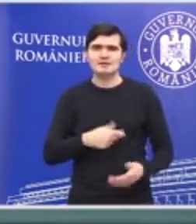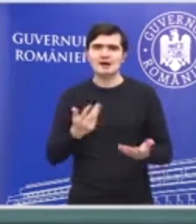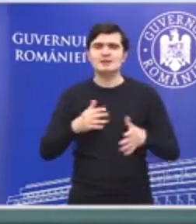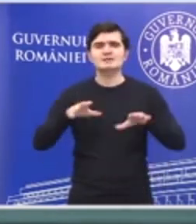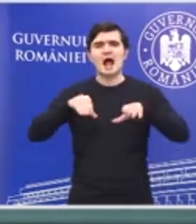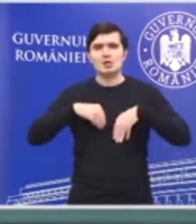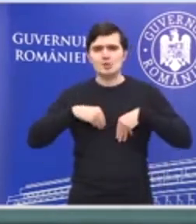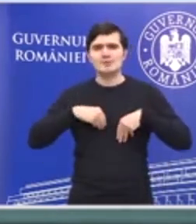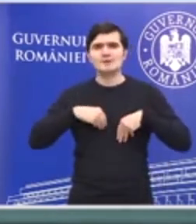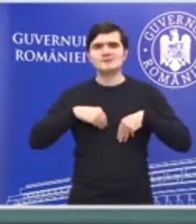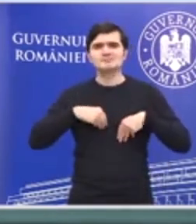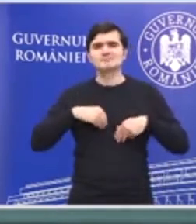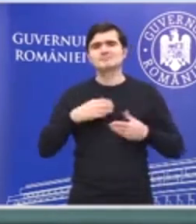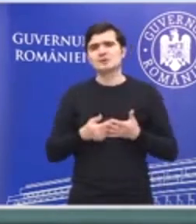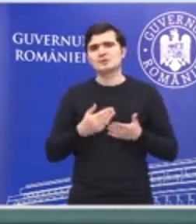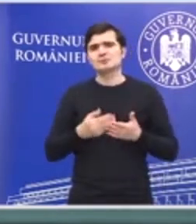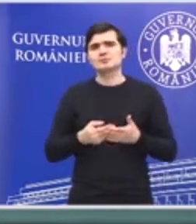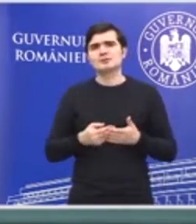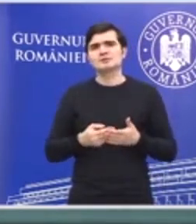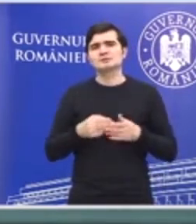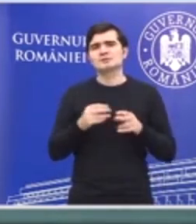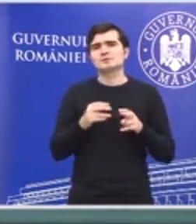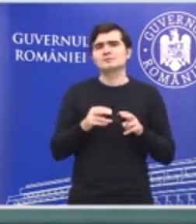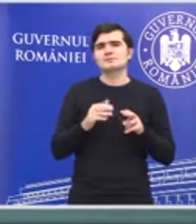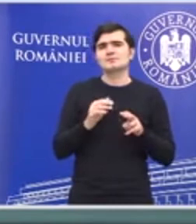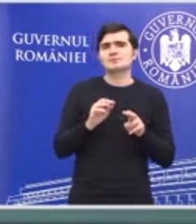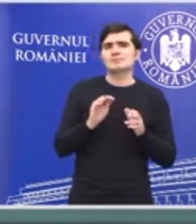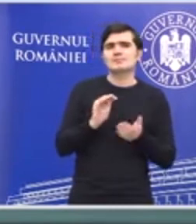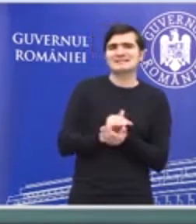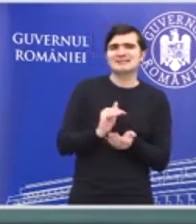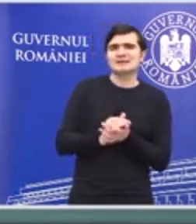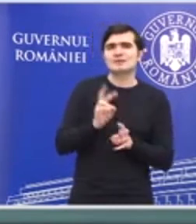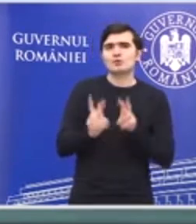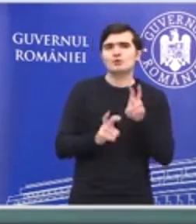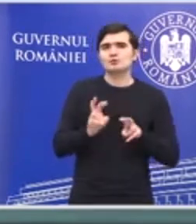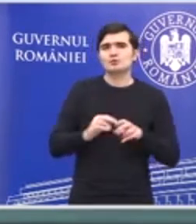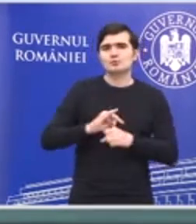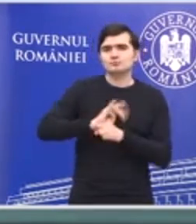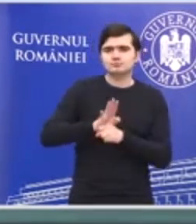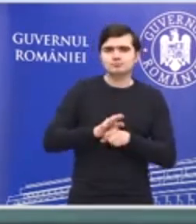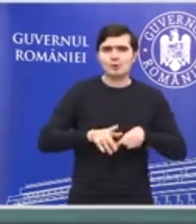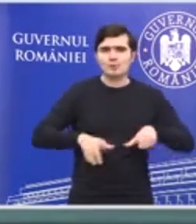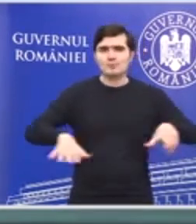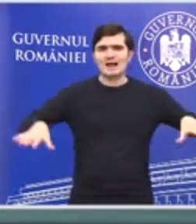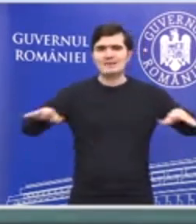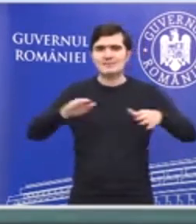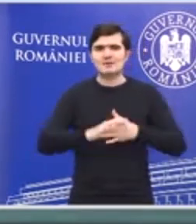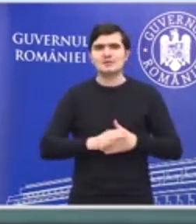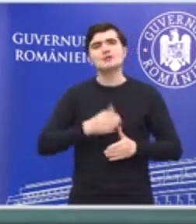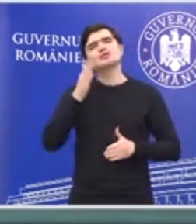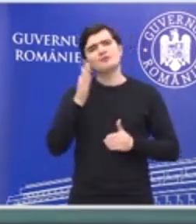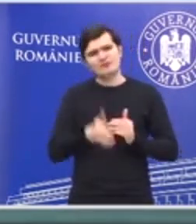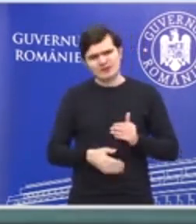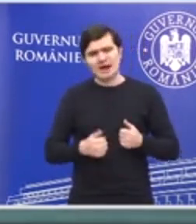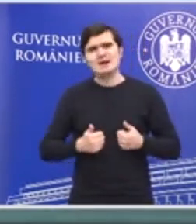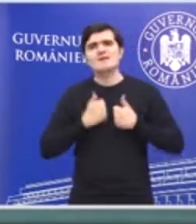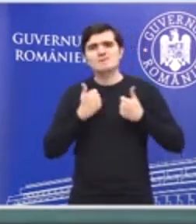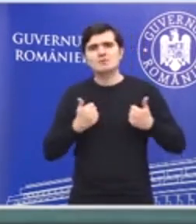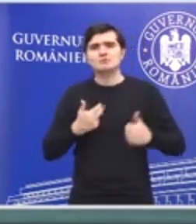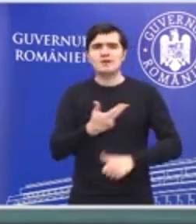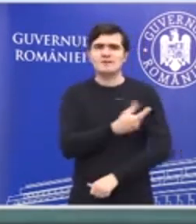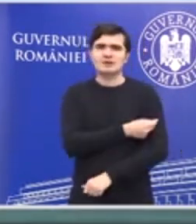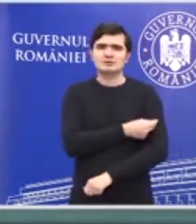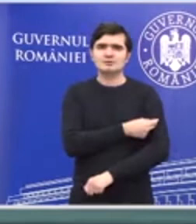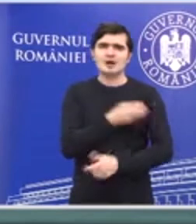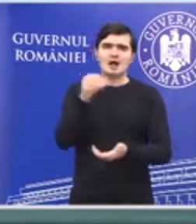adoptate pentru a ține sub control pandemia. Iar în final, toate eforturile campaniei de vaccinare ne situează în